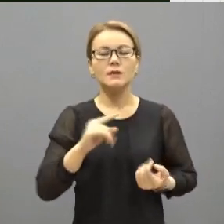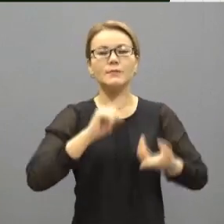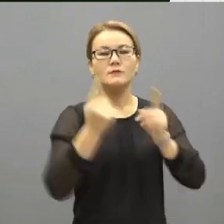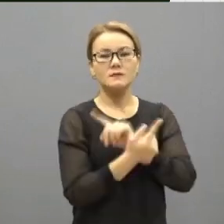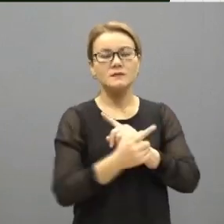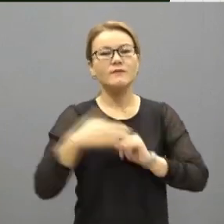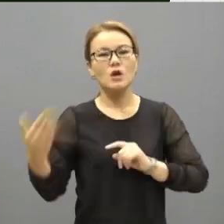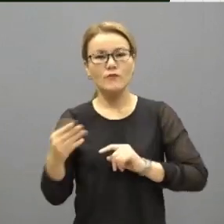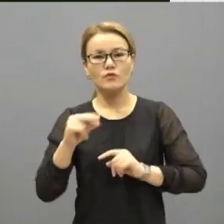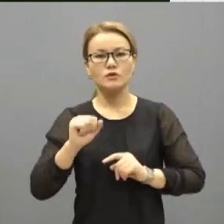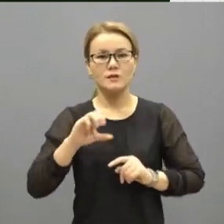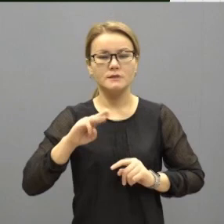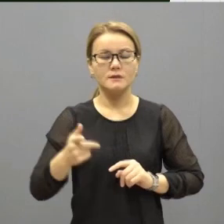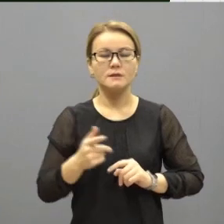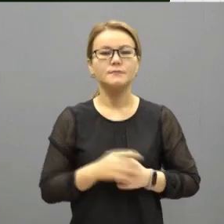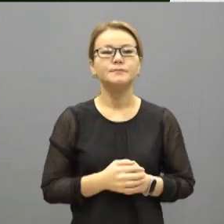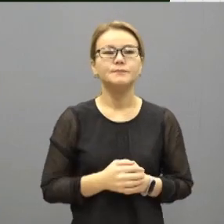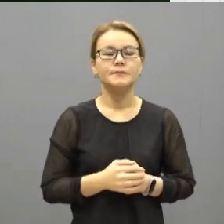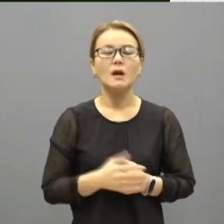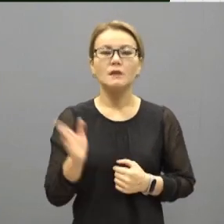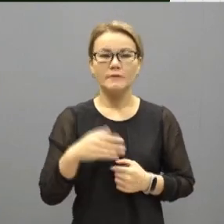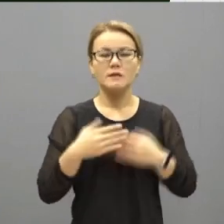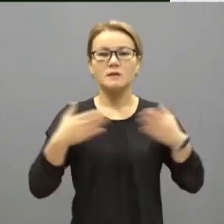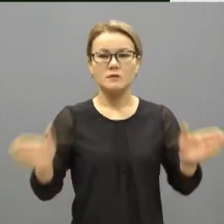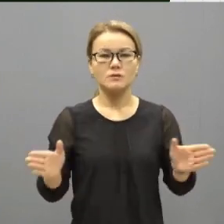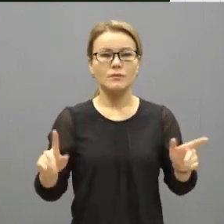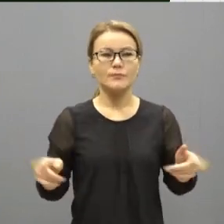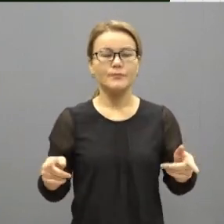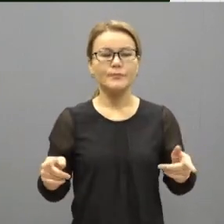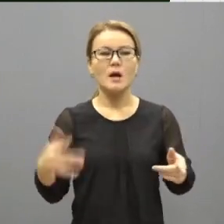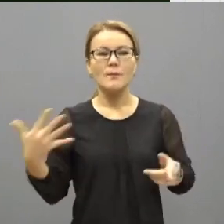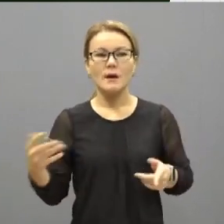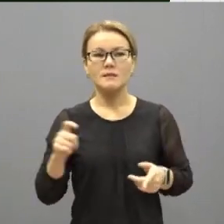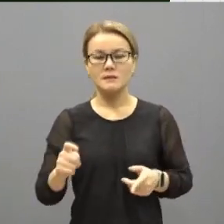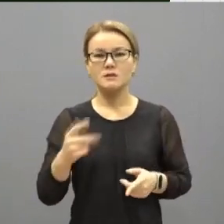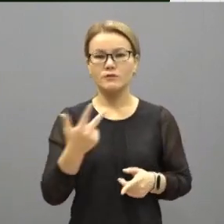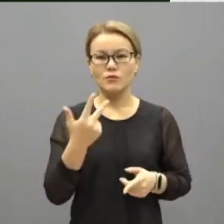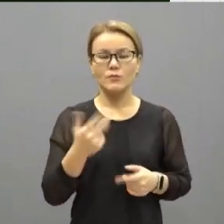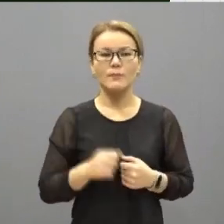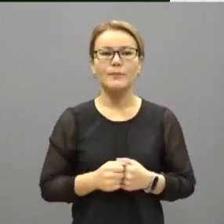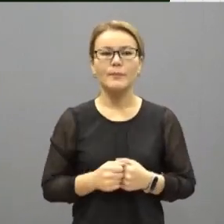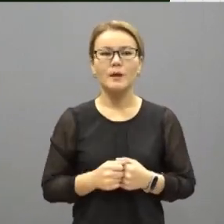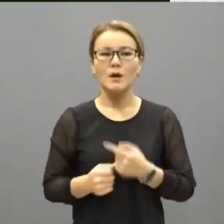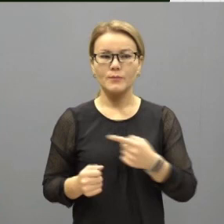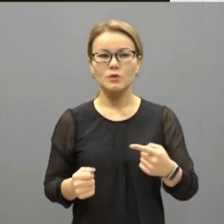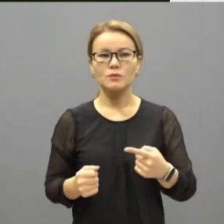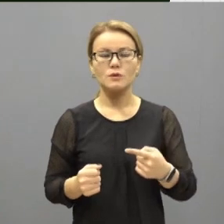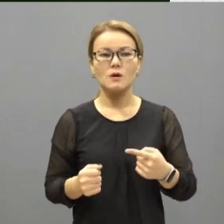левую часть. Давайте раскроем скобки. 5х в кубе